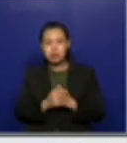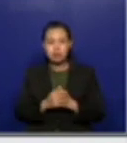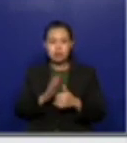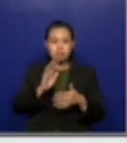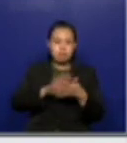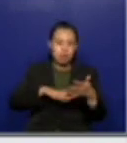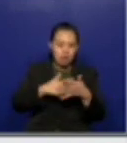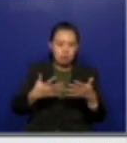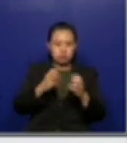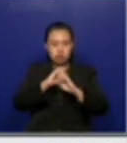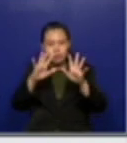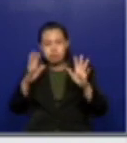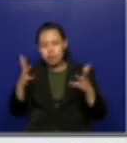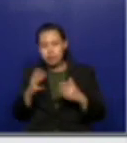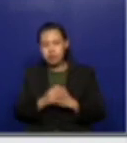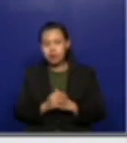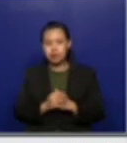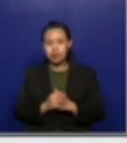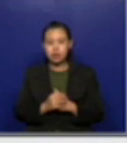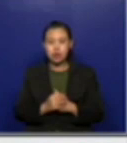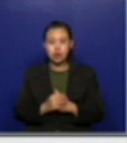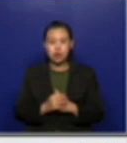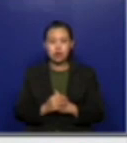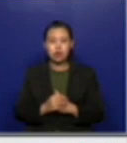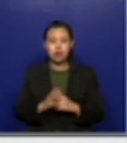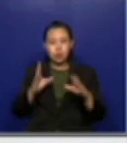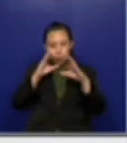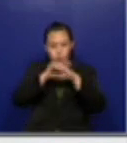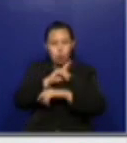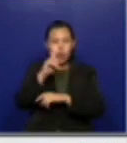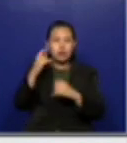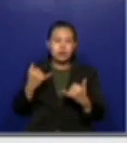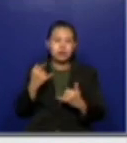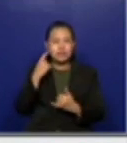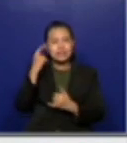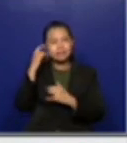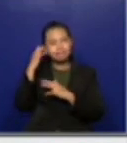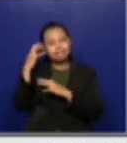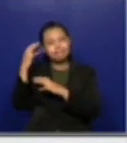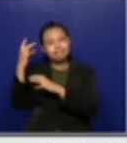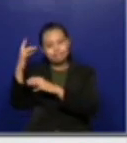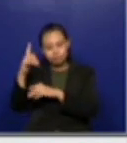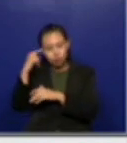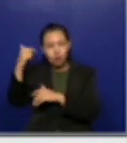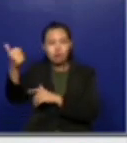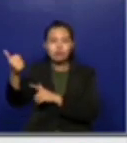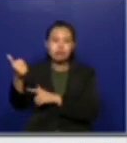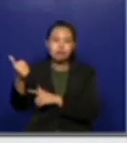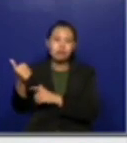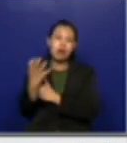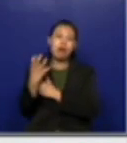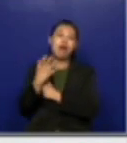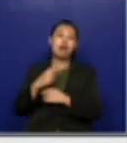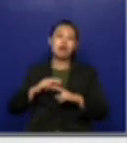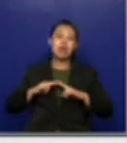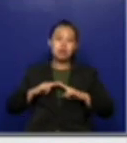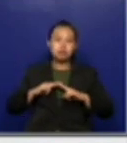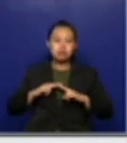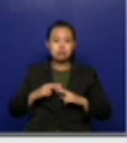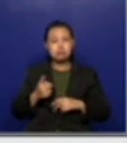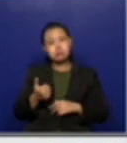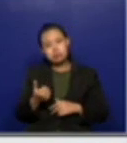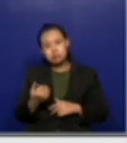เลยนอกจากคืนนี้ผมจะกลับบ้านไปผมพยายามจะบังคับฝันให้พรุ่งนี้ฝันดีอ่ะมันเดินไปได้เลยครับท่านประธานที่เค